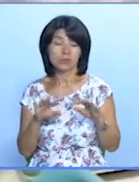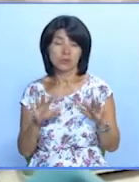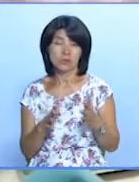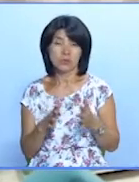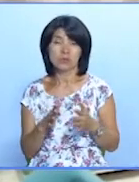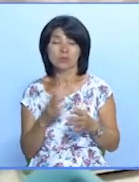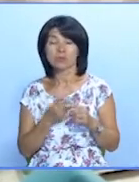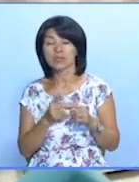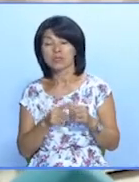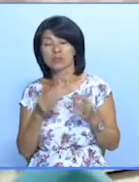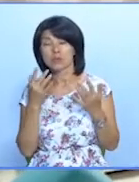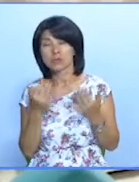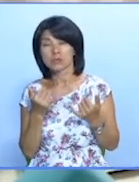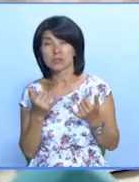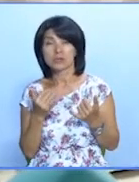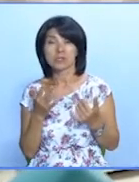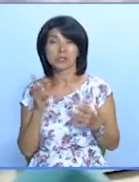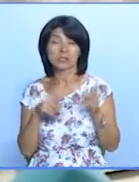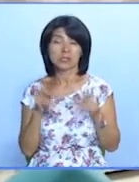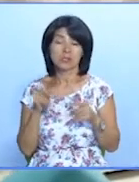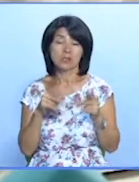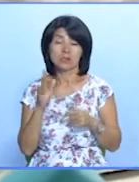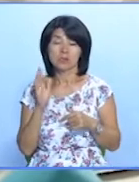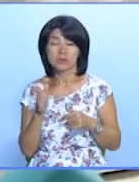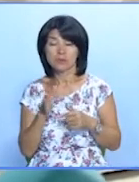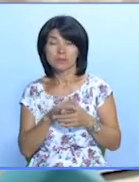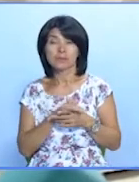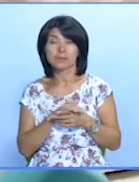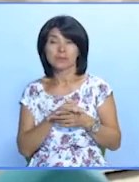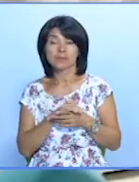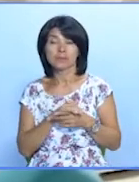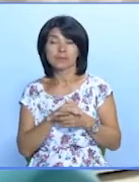об имеющихся проблемах или об имеющихся медицинских препаратах.